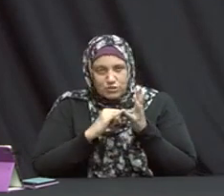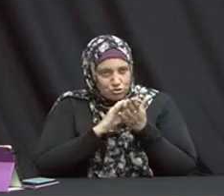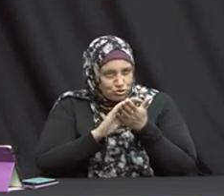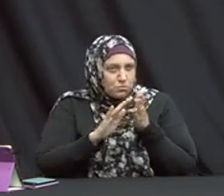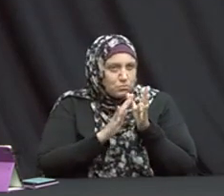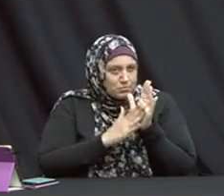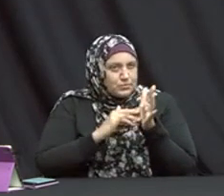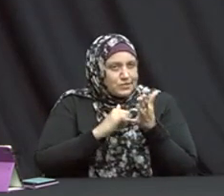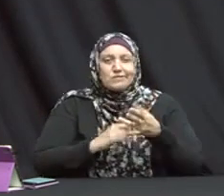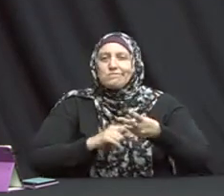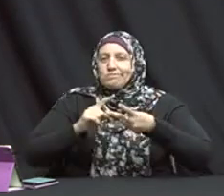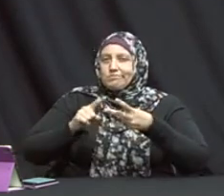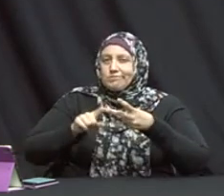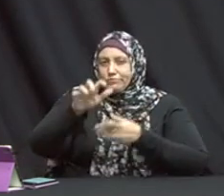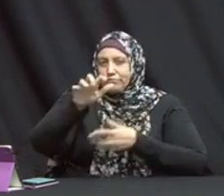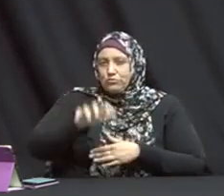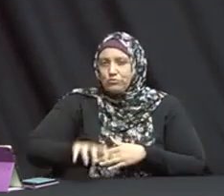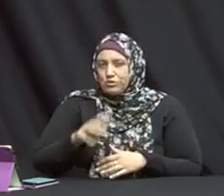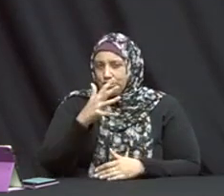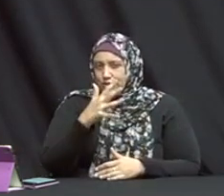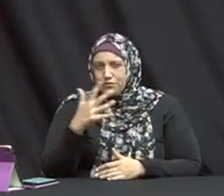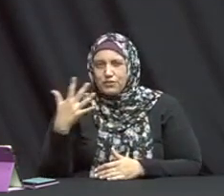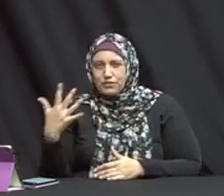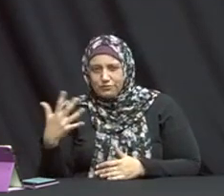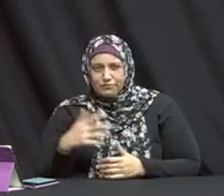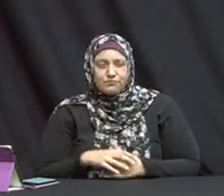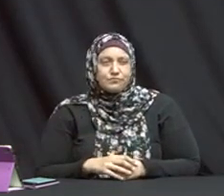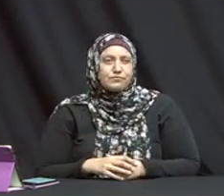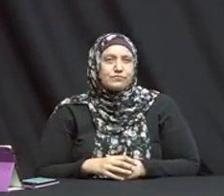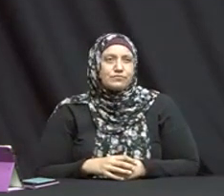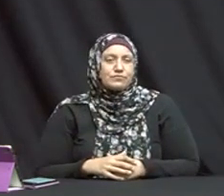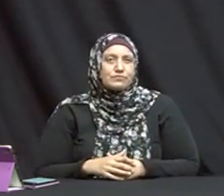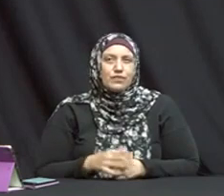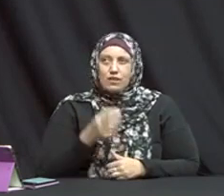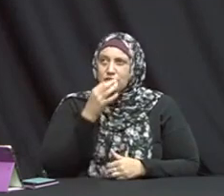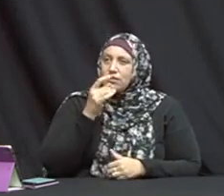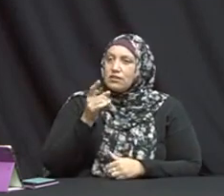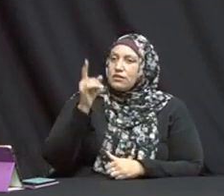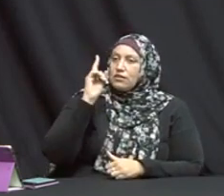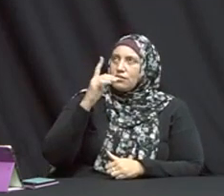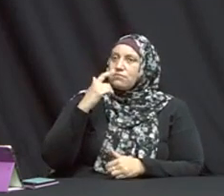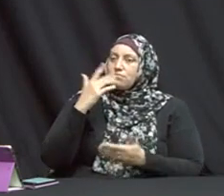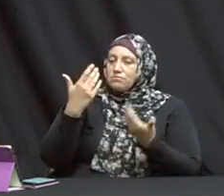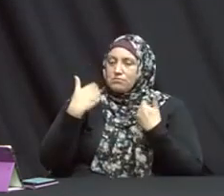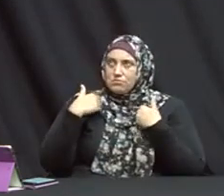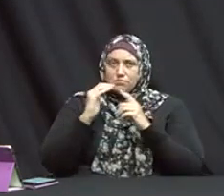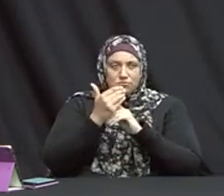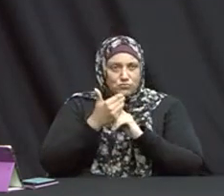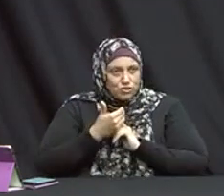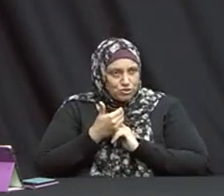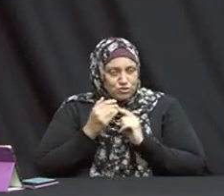محمد. اللهم صل على محمد. أعوذ بالله من الشيطان